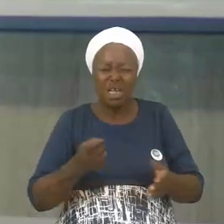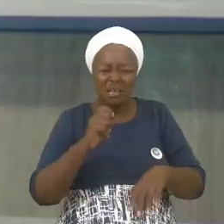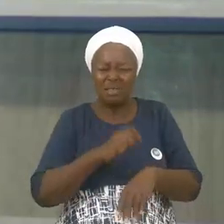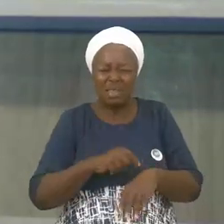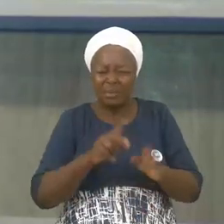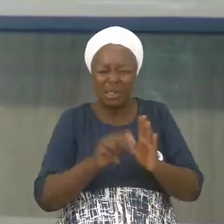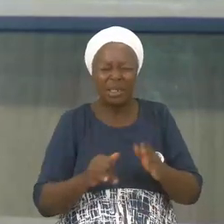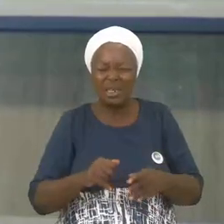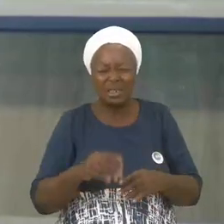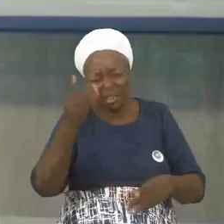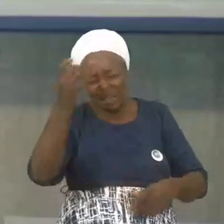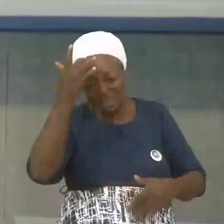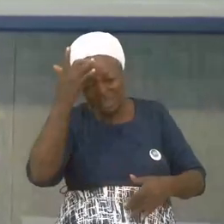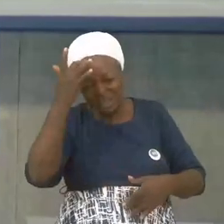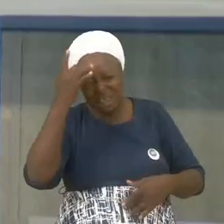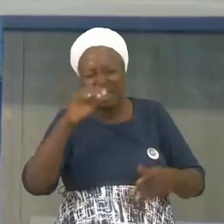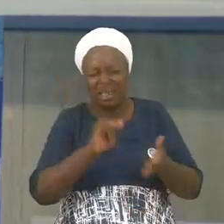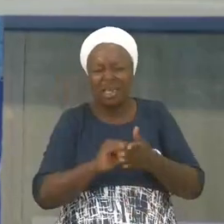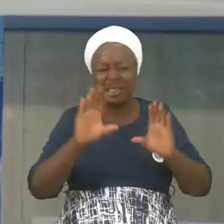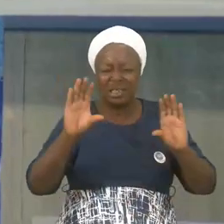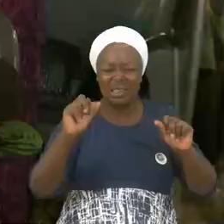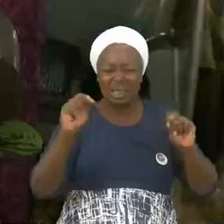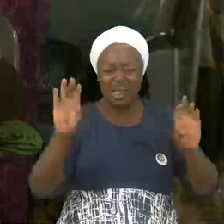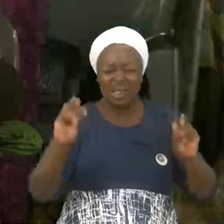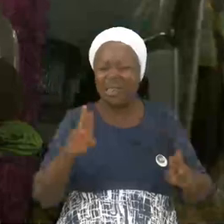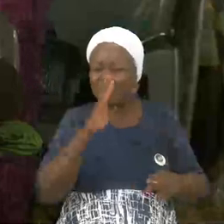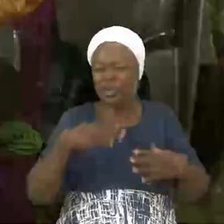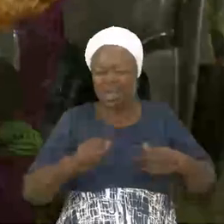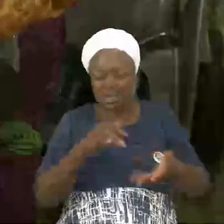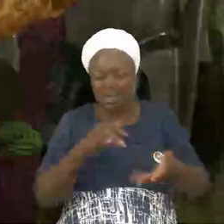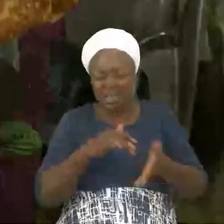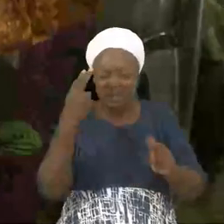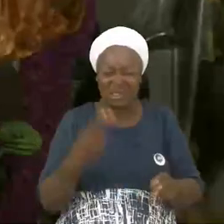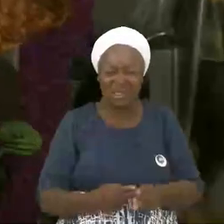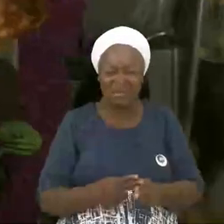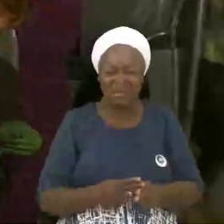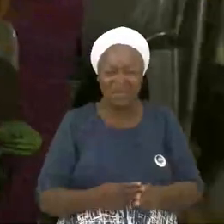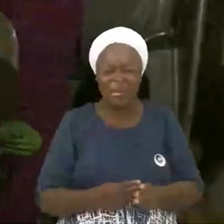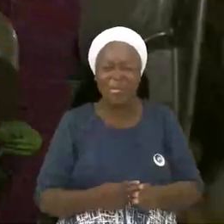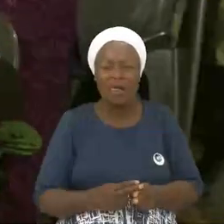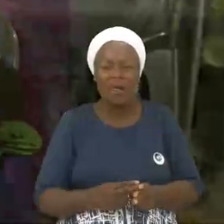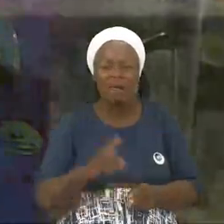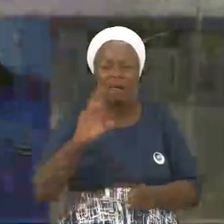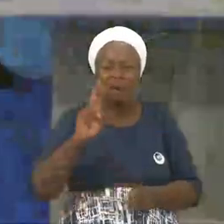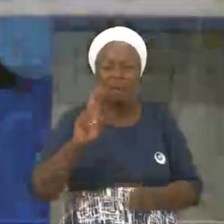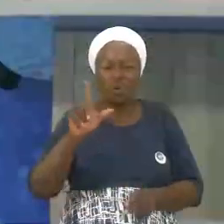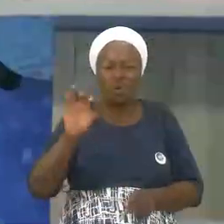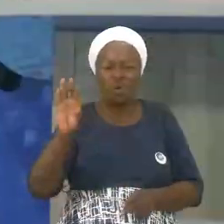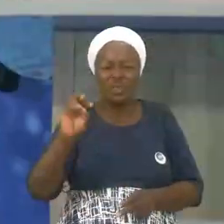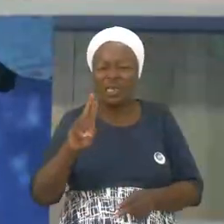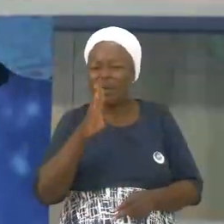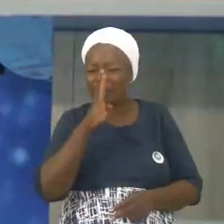prie pour ceux qui ont des maladies terminales, Étape 3, 4, cancer, sois guéri au nom